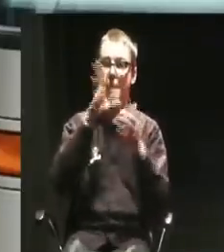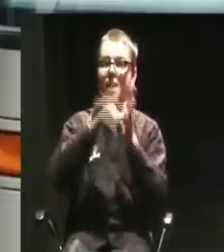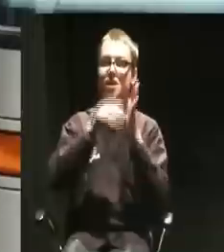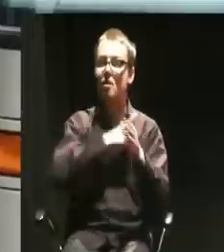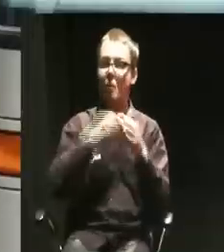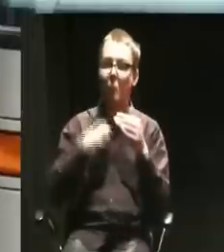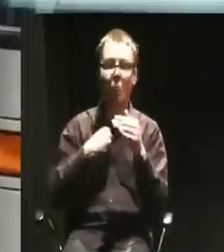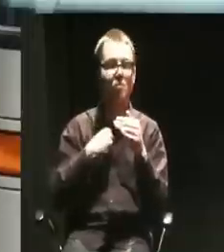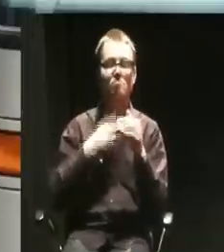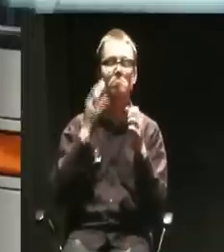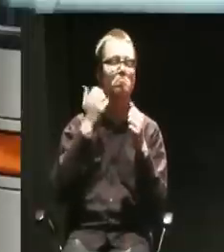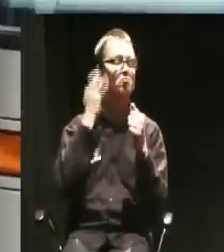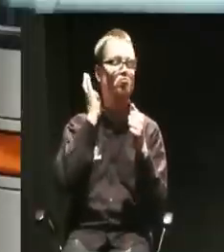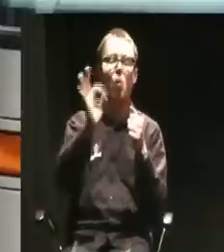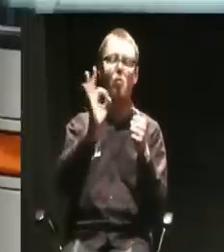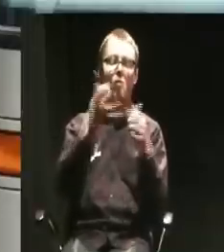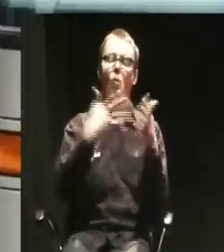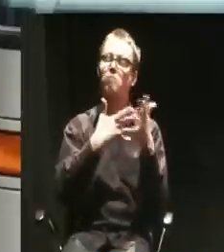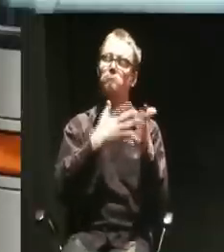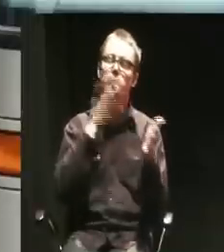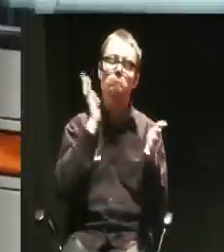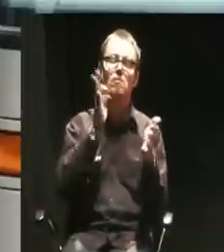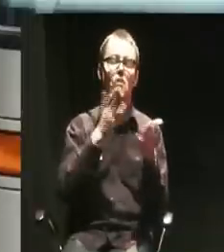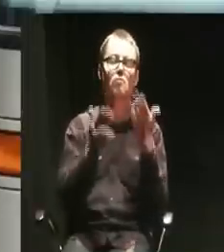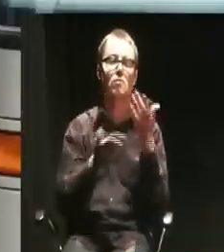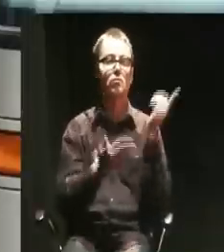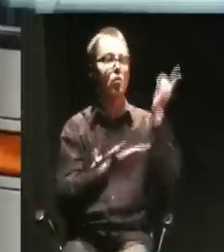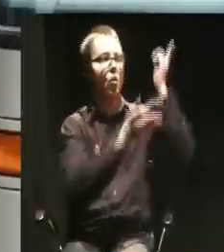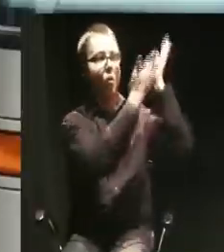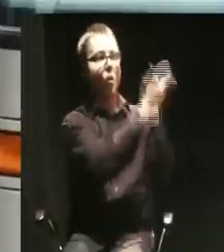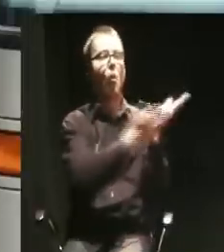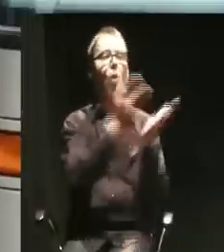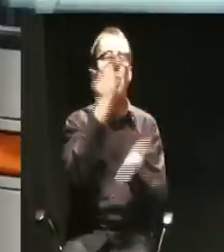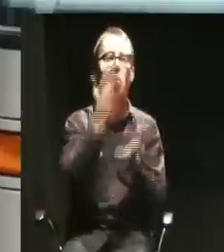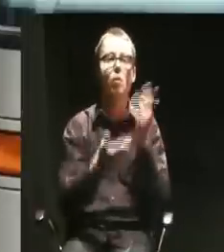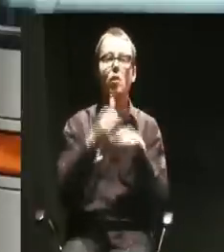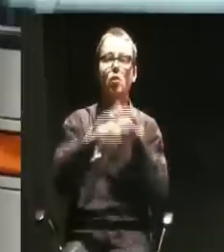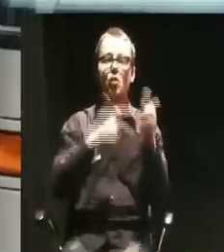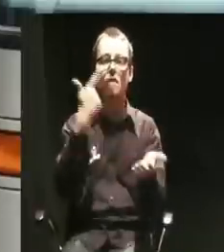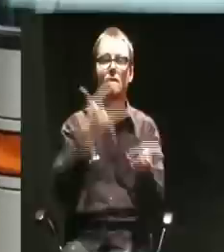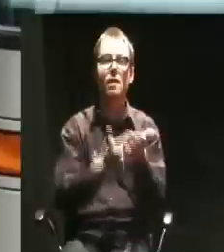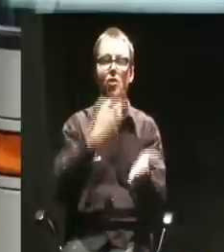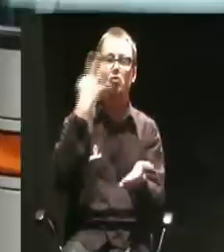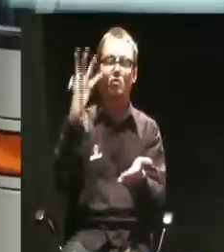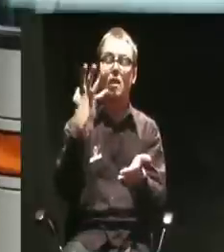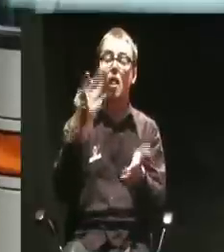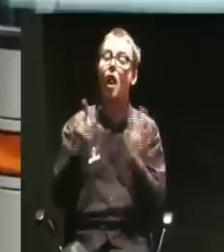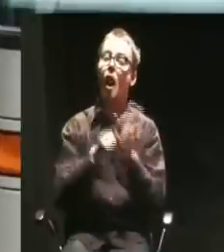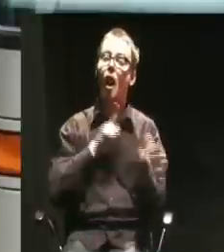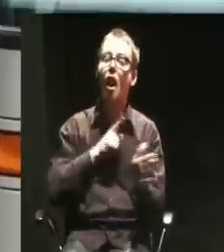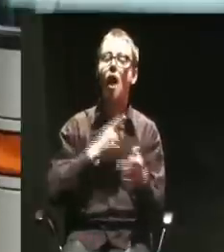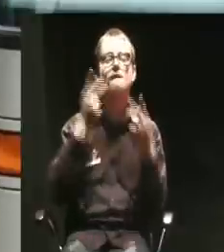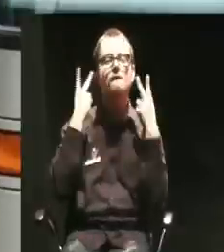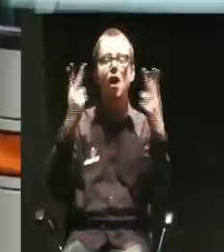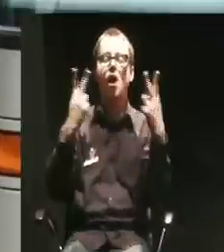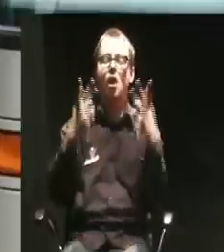mniej więcej wyglądał Lublin 2004. To był bardzo ważny rok dla mnie, a mianowicie